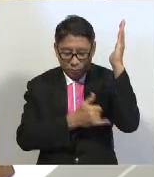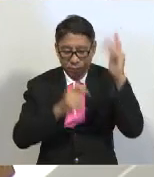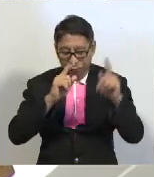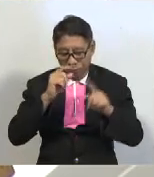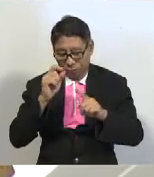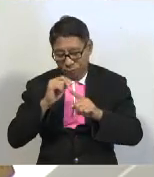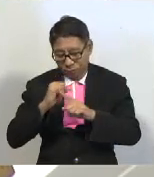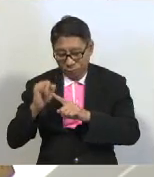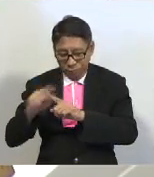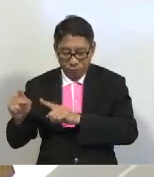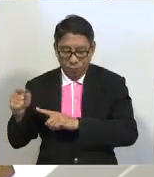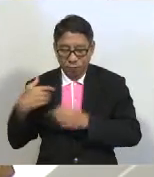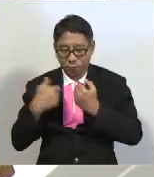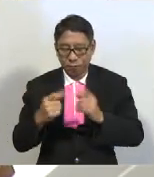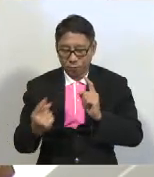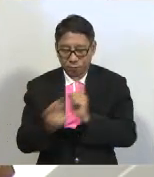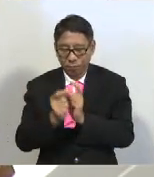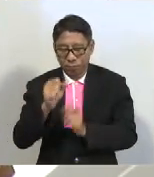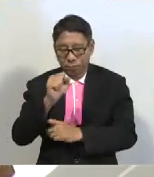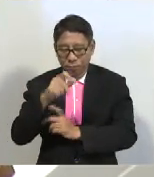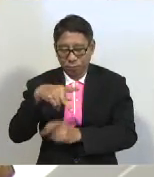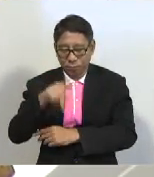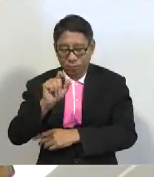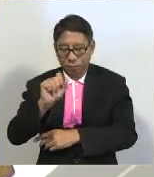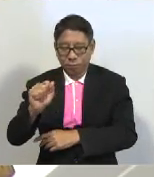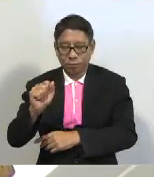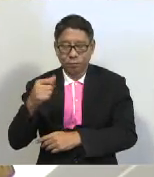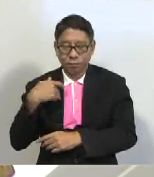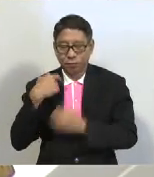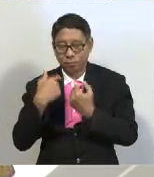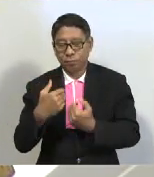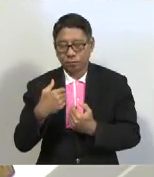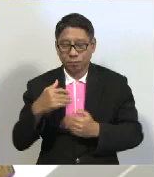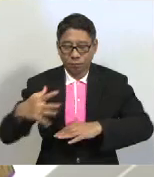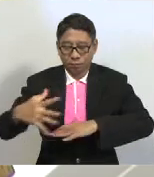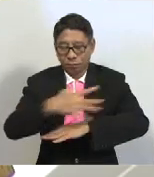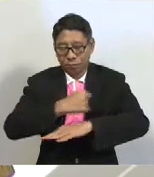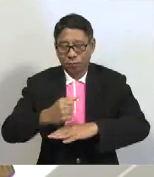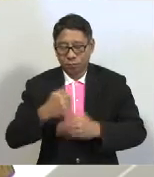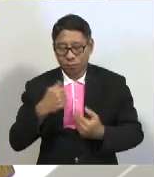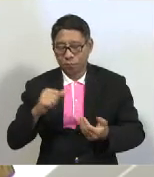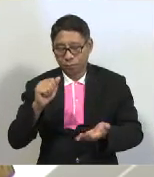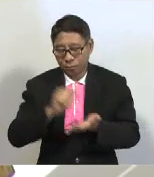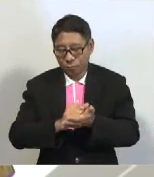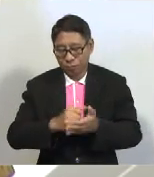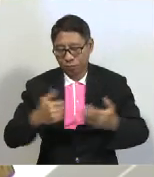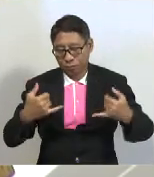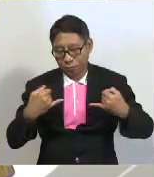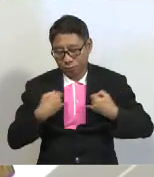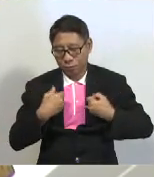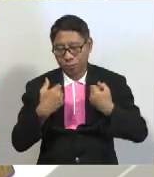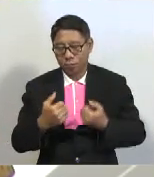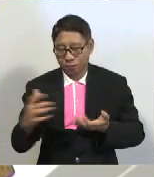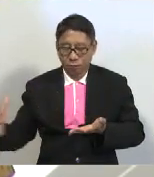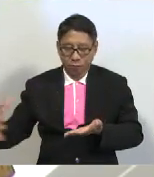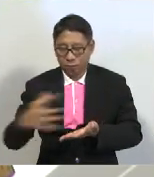ายจังหวัดนะครับพบว่ามีพื้นที่สปกถูกกลุ่มนายทุนผู้นำท้องถิ่นนักการเมืองครอบครองเป็นที่ดินแปลงใหญ่จึงได้สั่ง